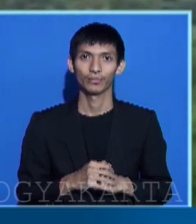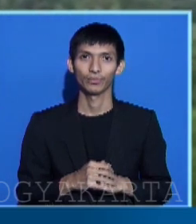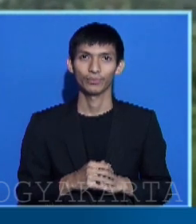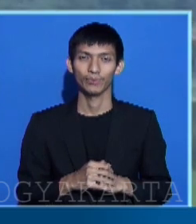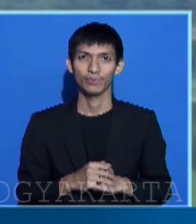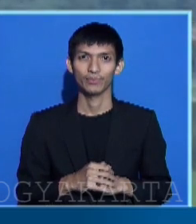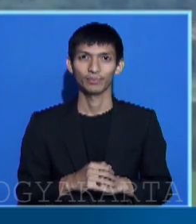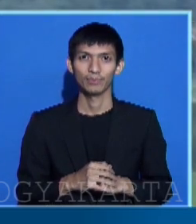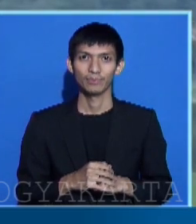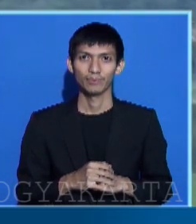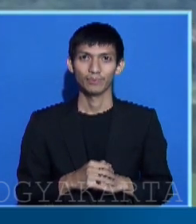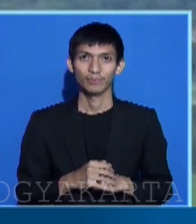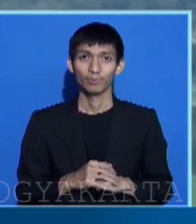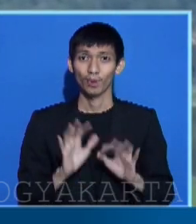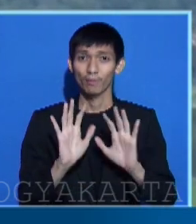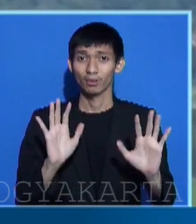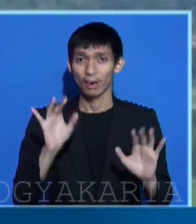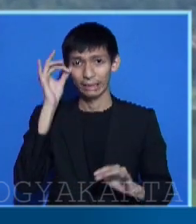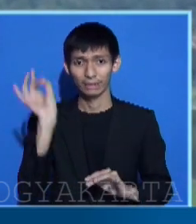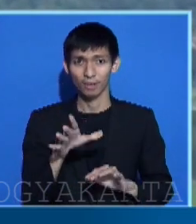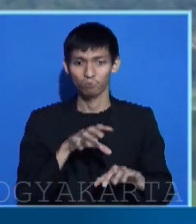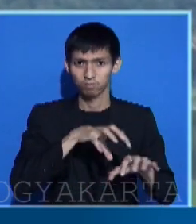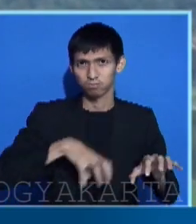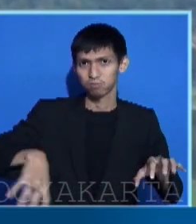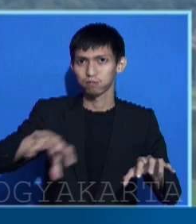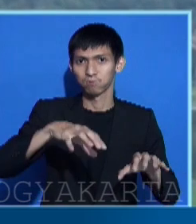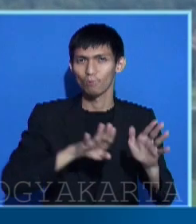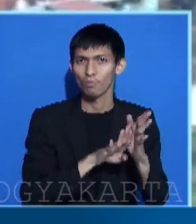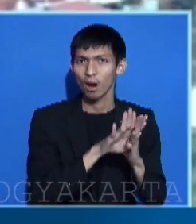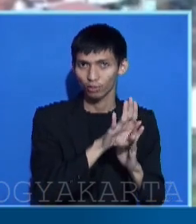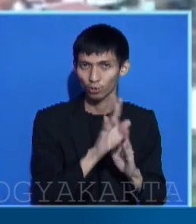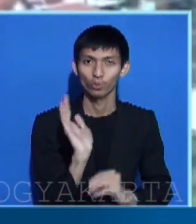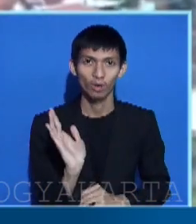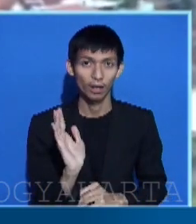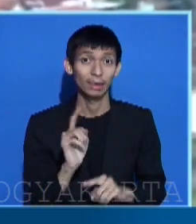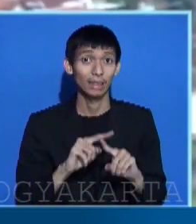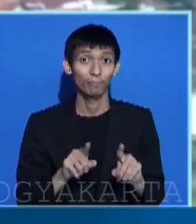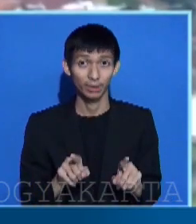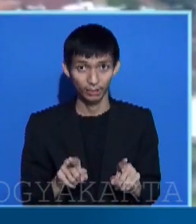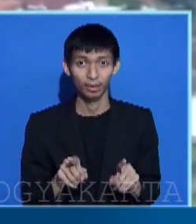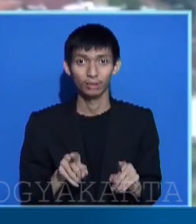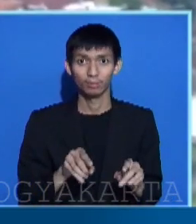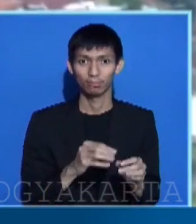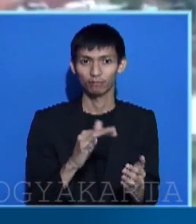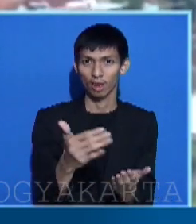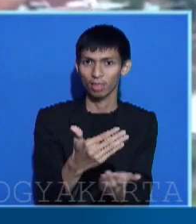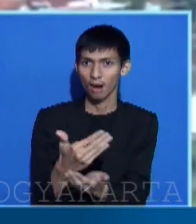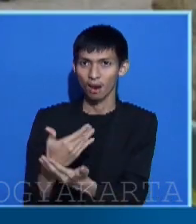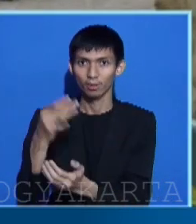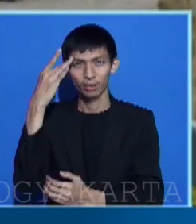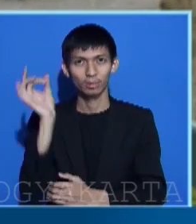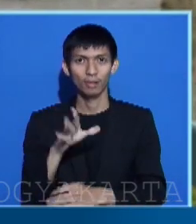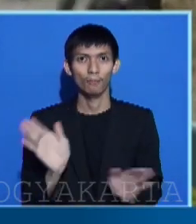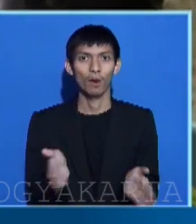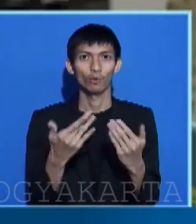Belitung banyak desa di Republik Indonesia naik kelas sejak beberapa tahun terakhir Menurut data Kementerian Desa Pembangunan